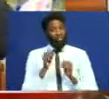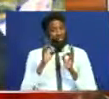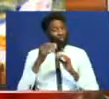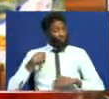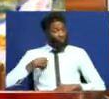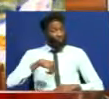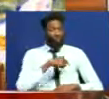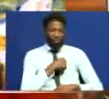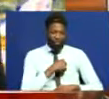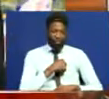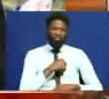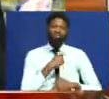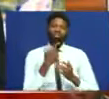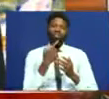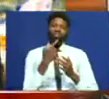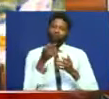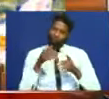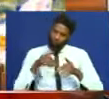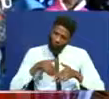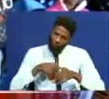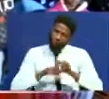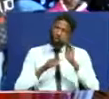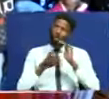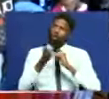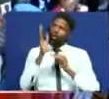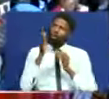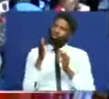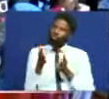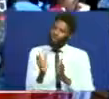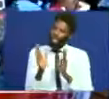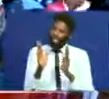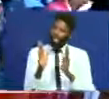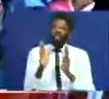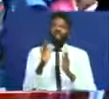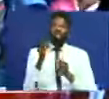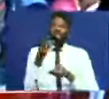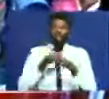unakuta hata uchumi unaanguka, si ndio? Amen.